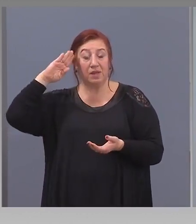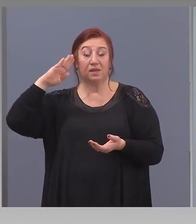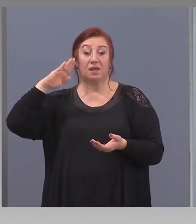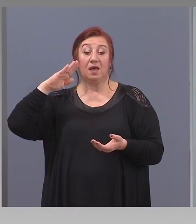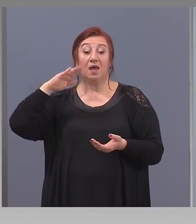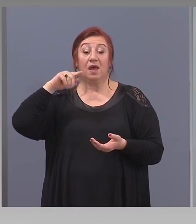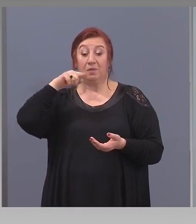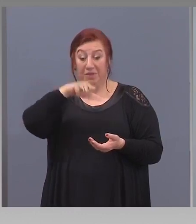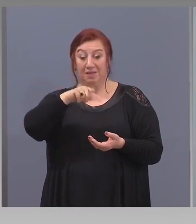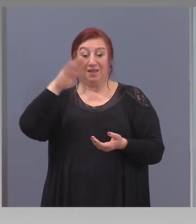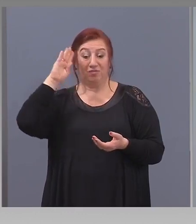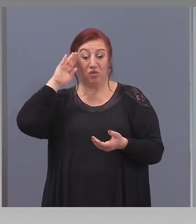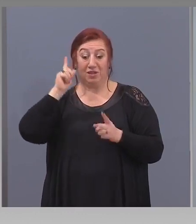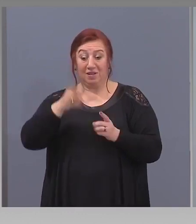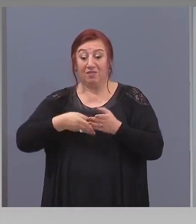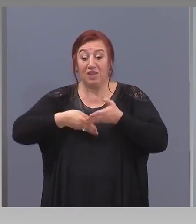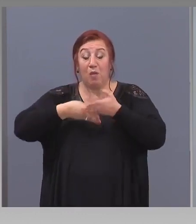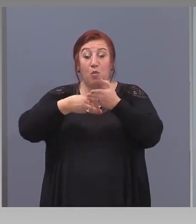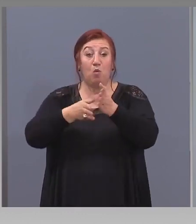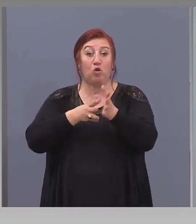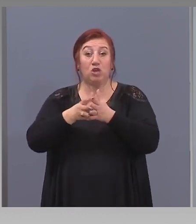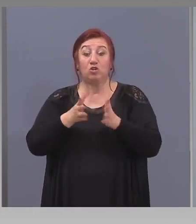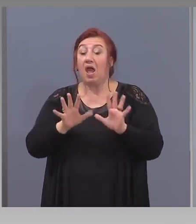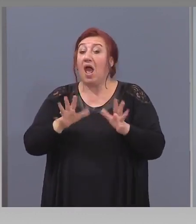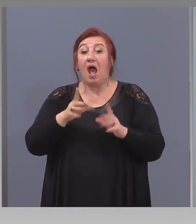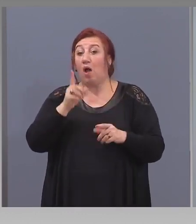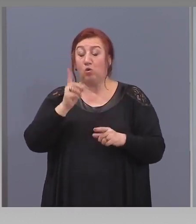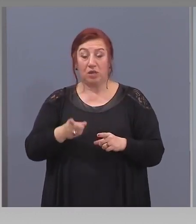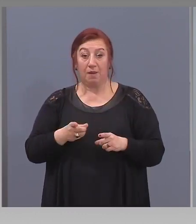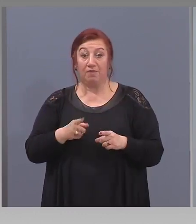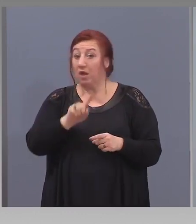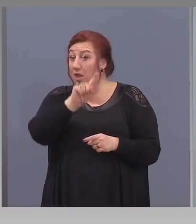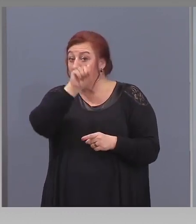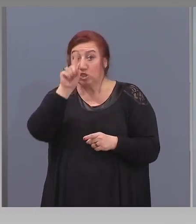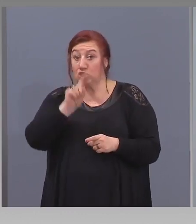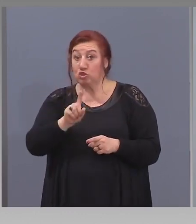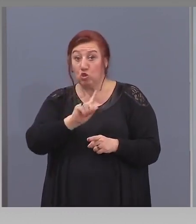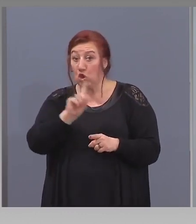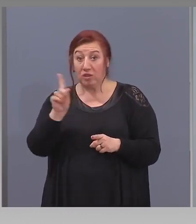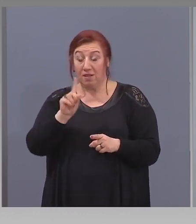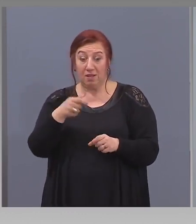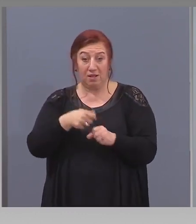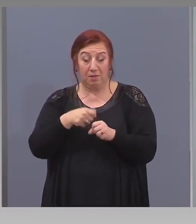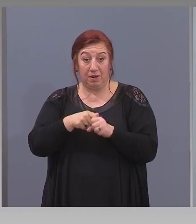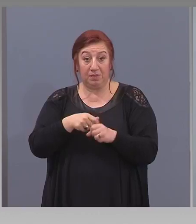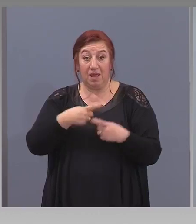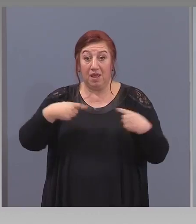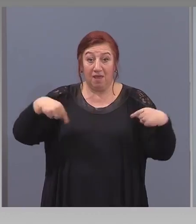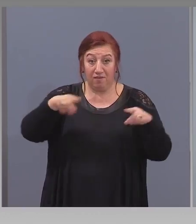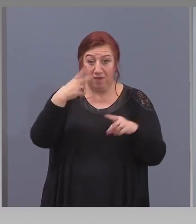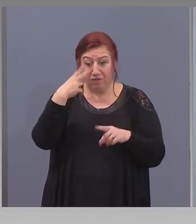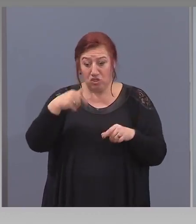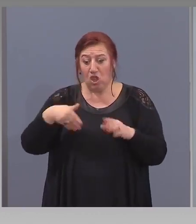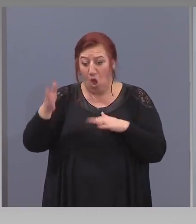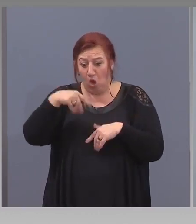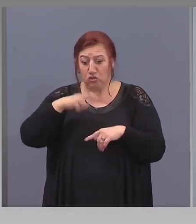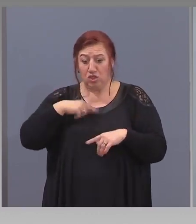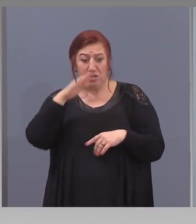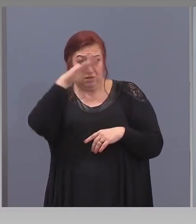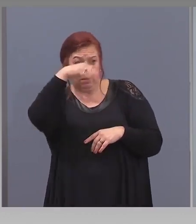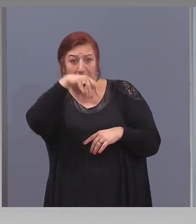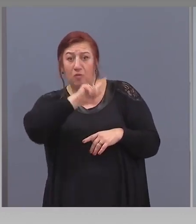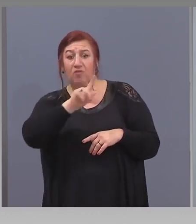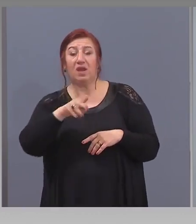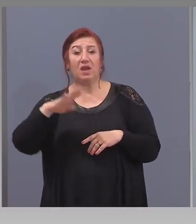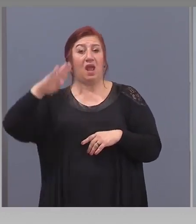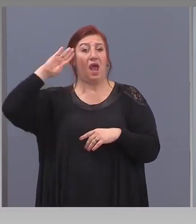да помогнат на народа, ако трябва в такъв момент. Защо да не го направят? И ние, виждате, още не пипаме там. Докато